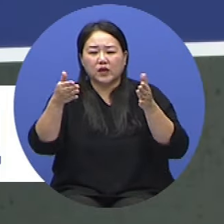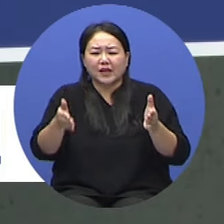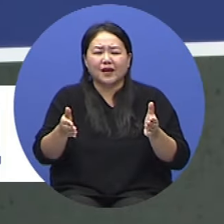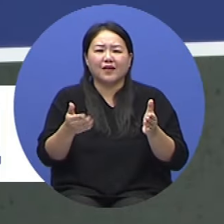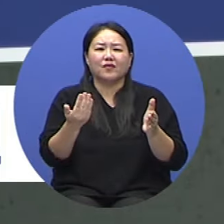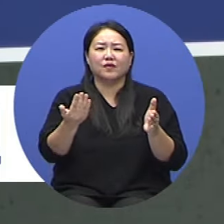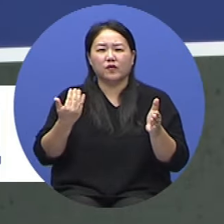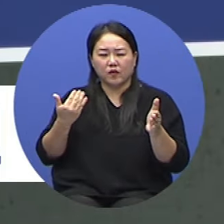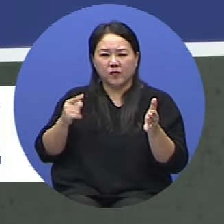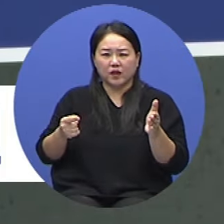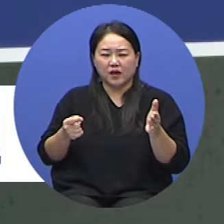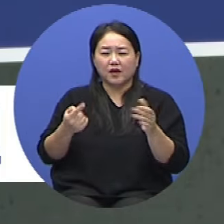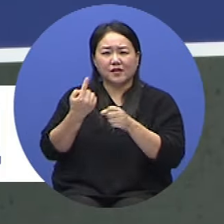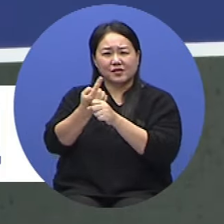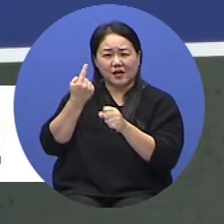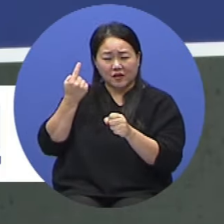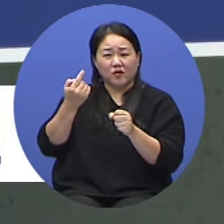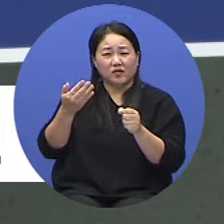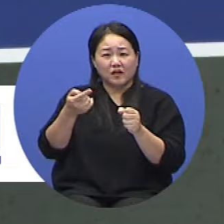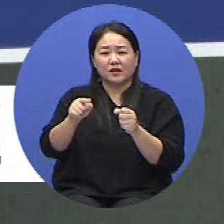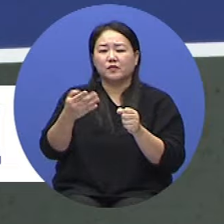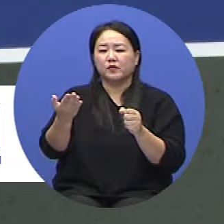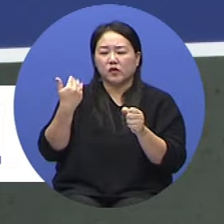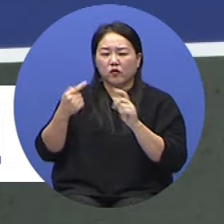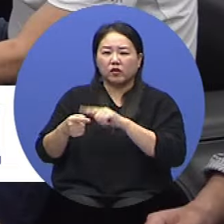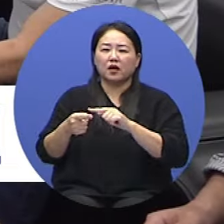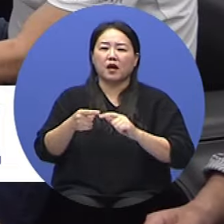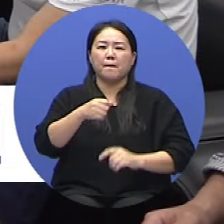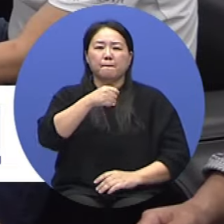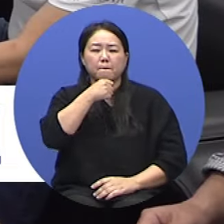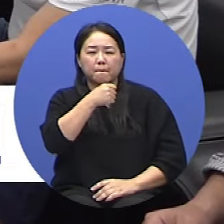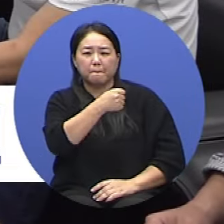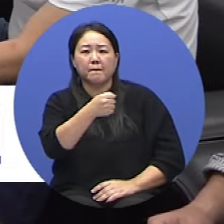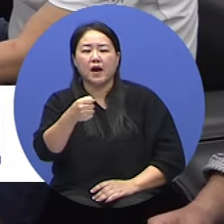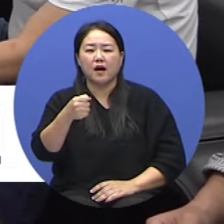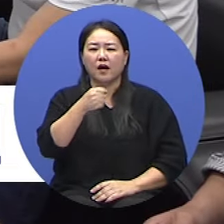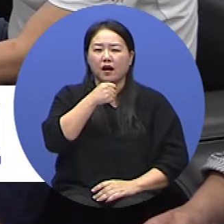호소하고 유권자들에게 거짓 응답을 유도하고도